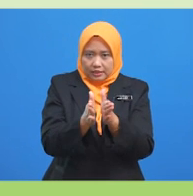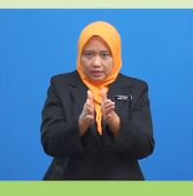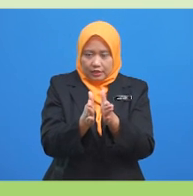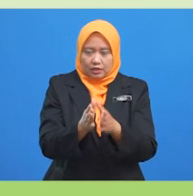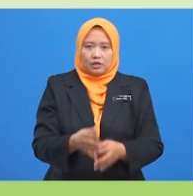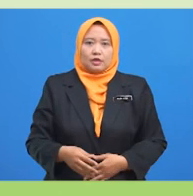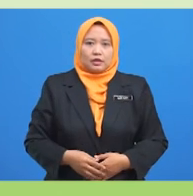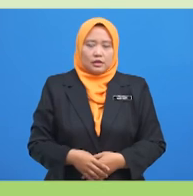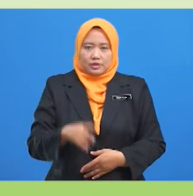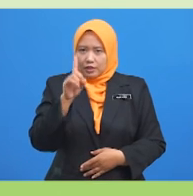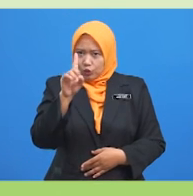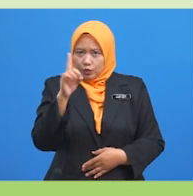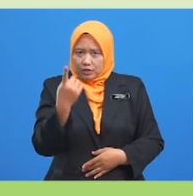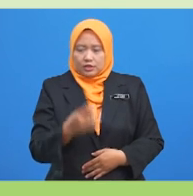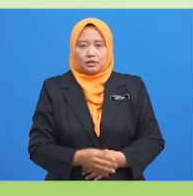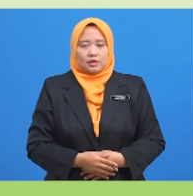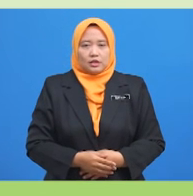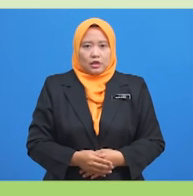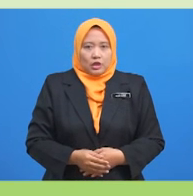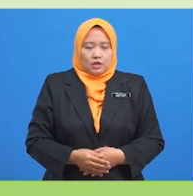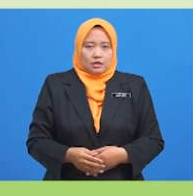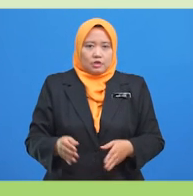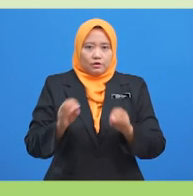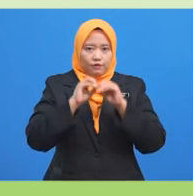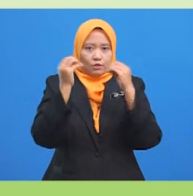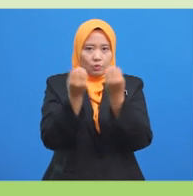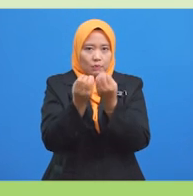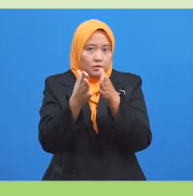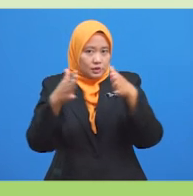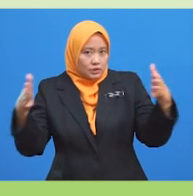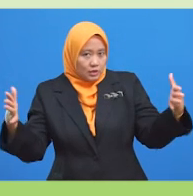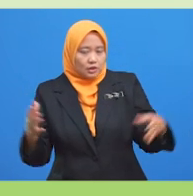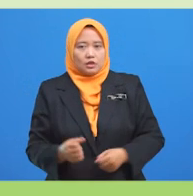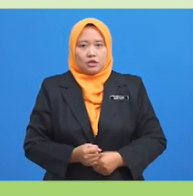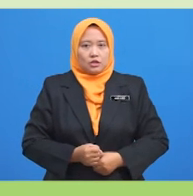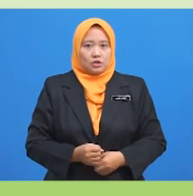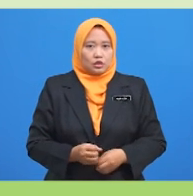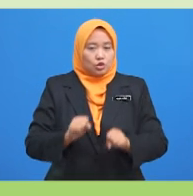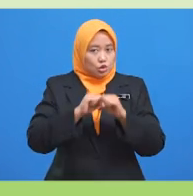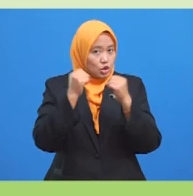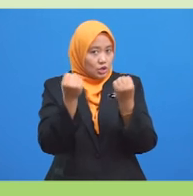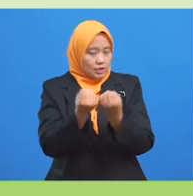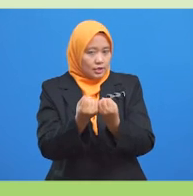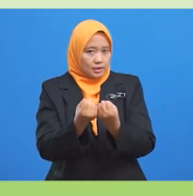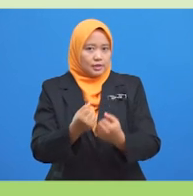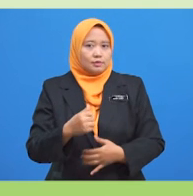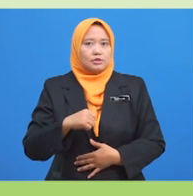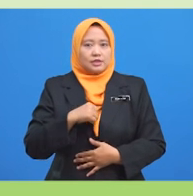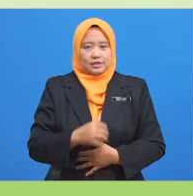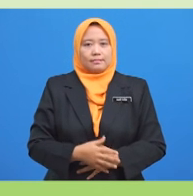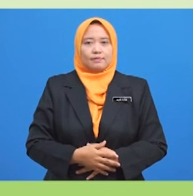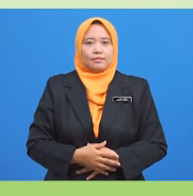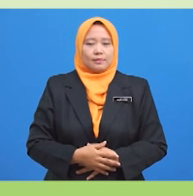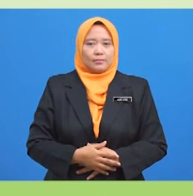adalah syarikat berhad. Apa pula peranan firma ni? Firma memainkan